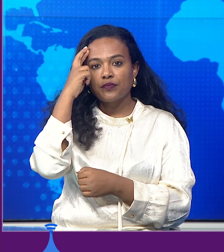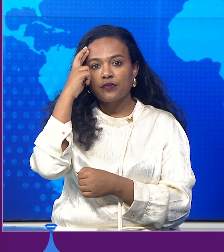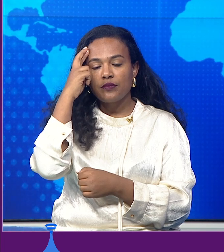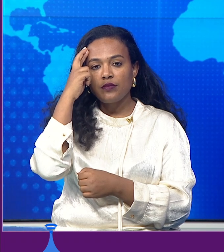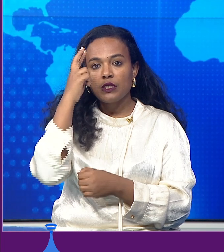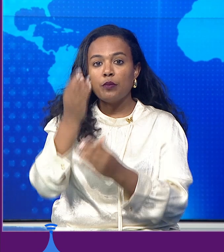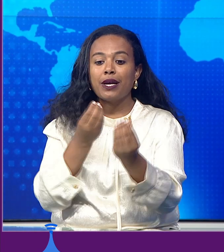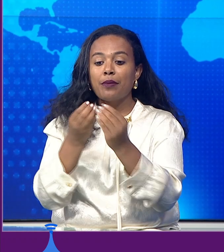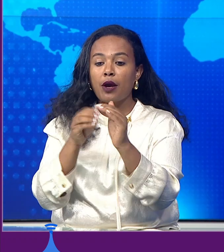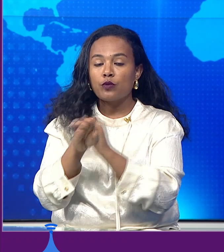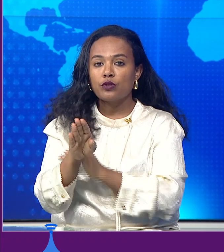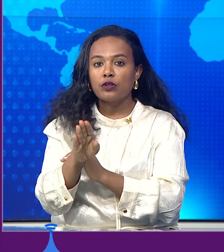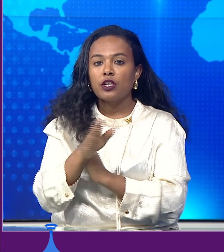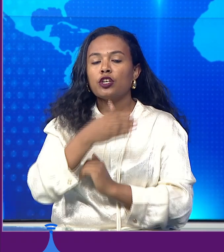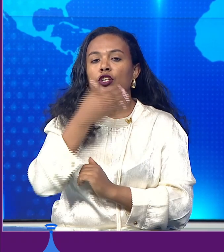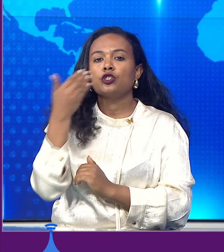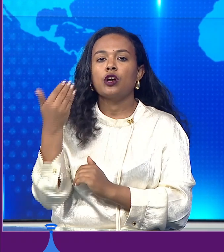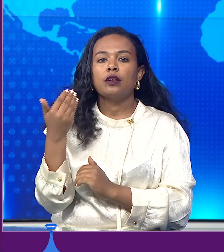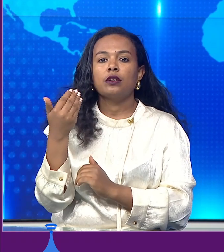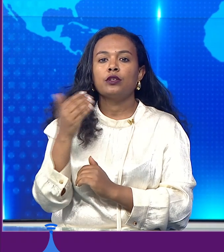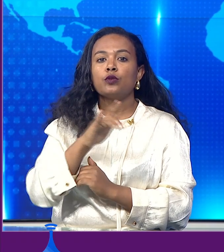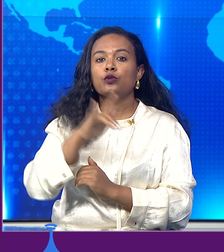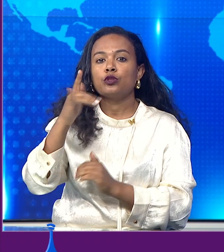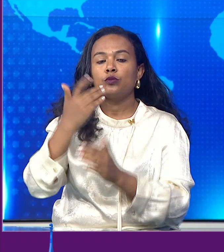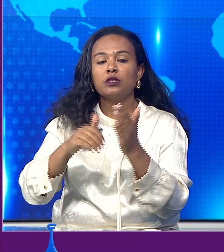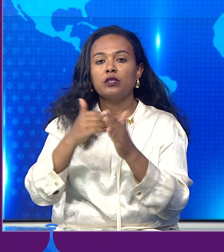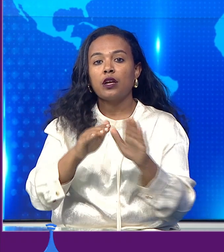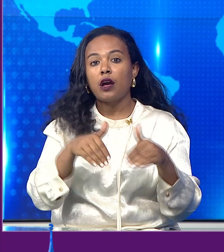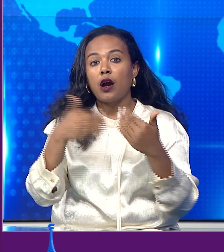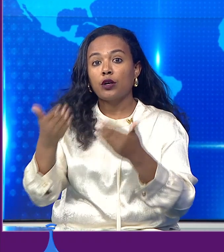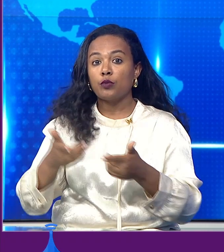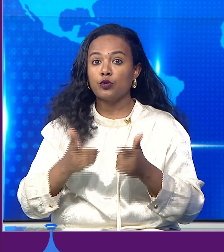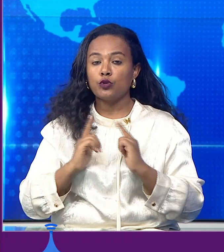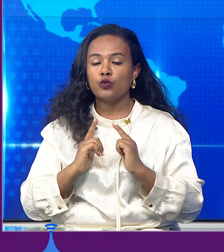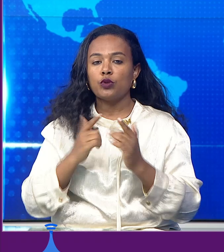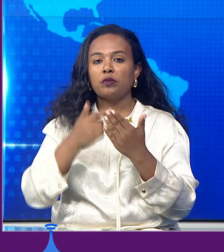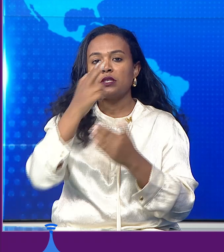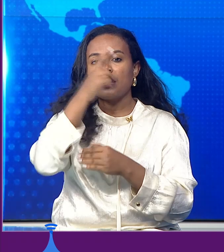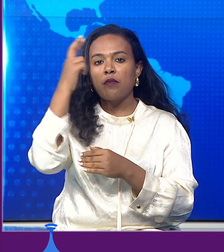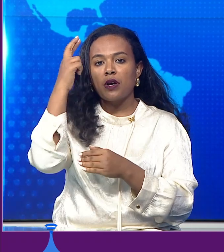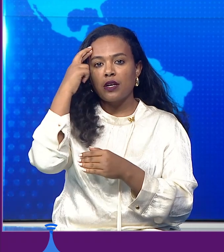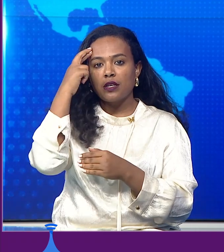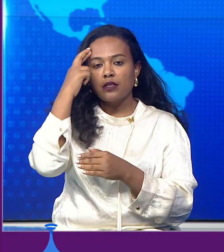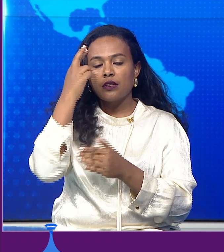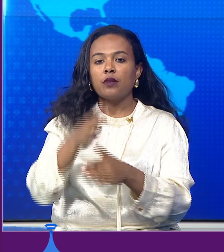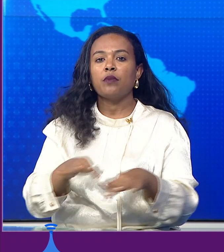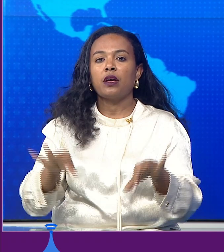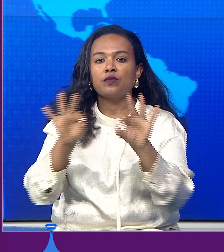በገበያ ውስጥ የተሻለ የውጭ ምንዛሬ አቅርቦት እንዲኖር በዛ አማካኝነት